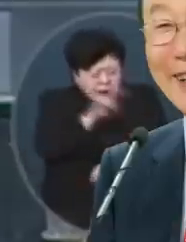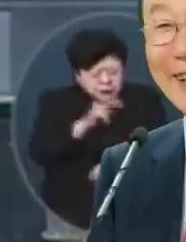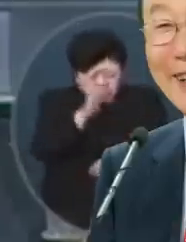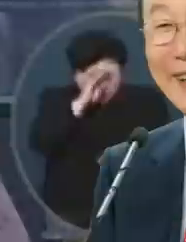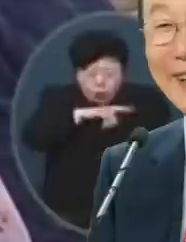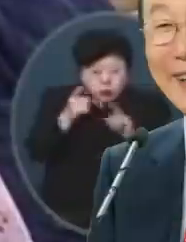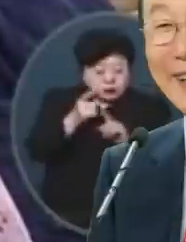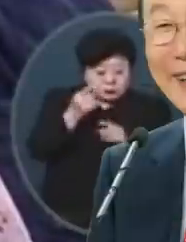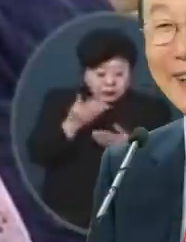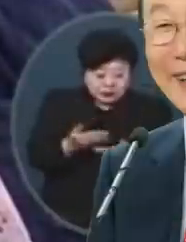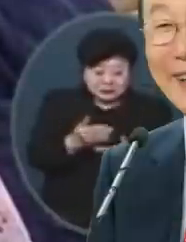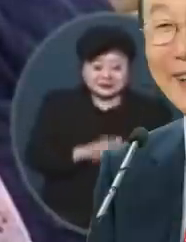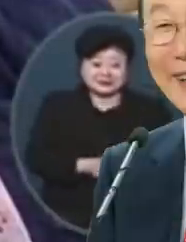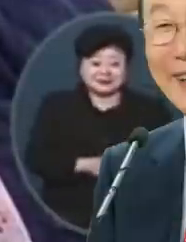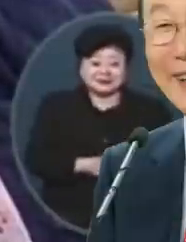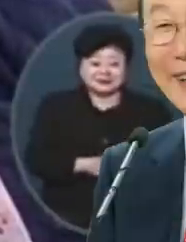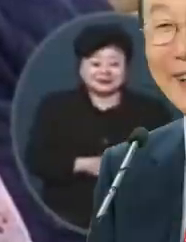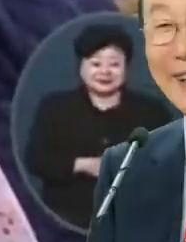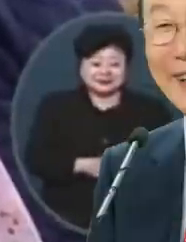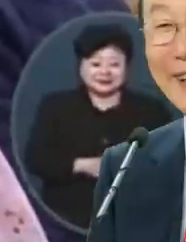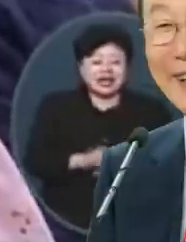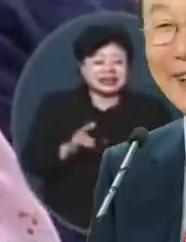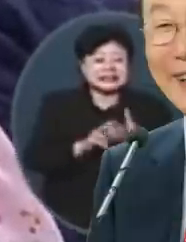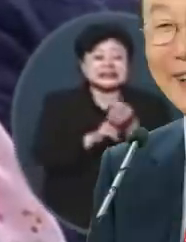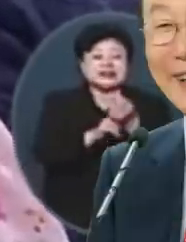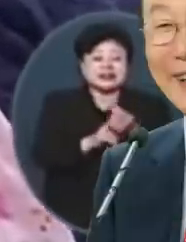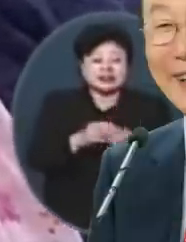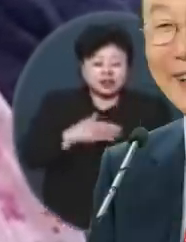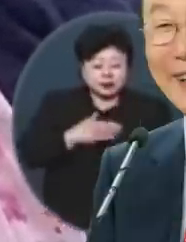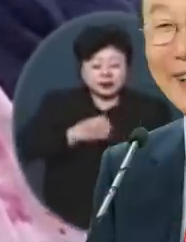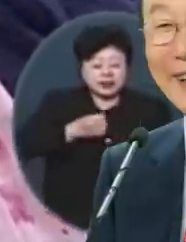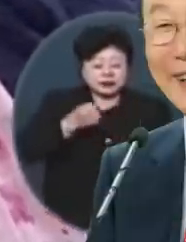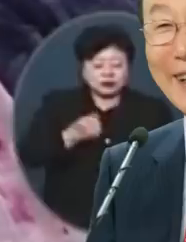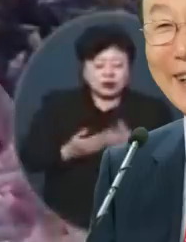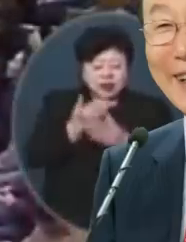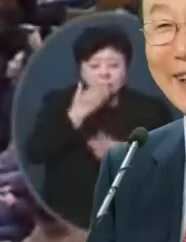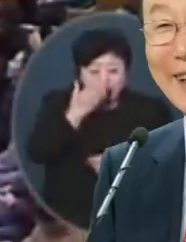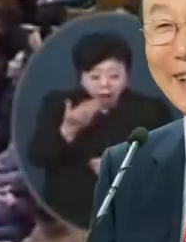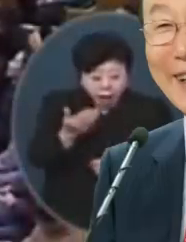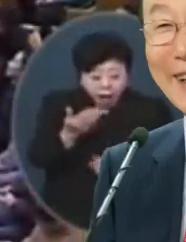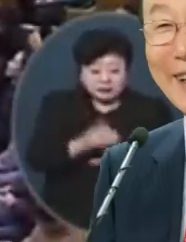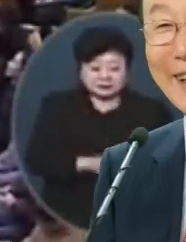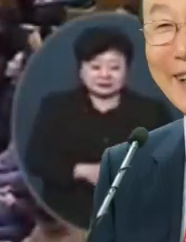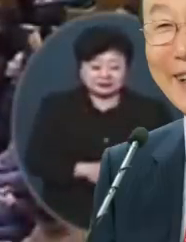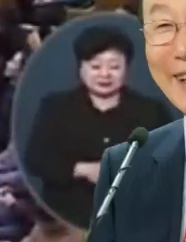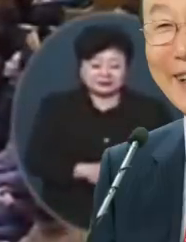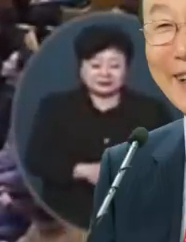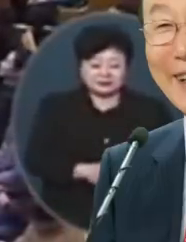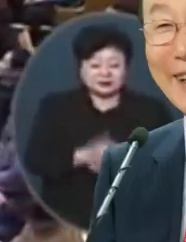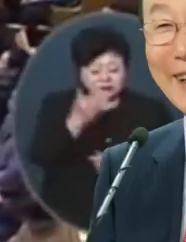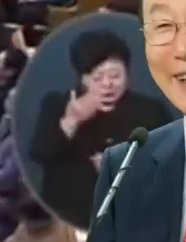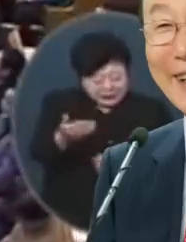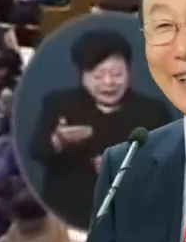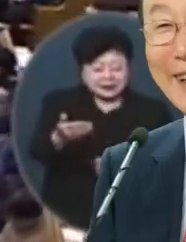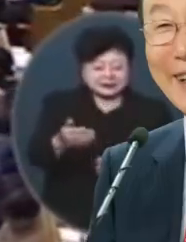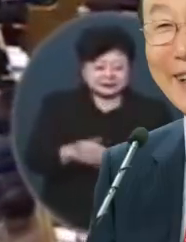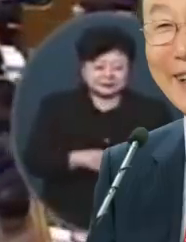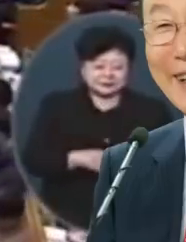나아버리고 말한 것입니다. 그런 기적이 여러분에게 일어날 수 있기 때문에 우리가